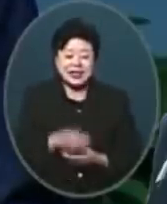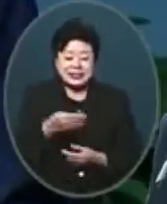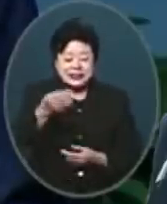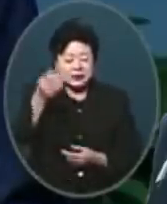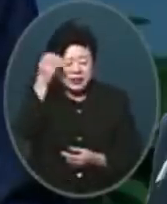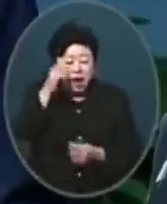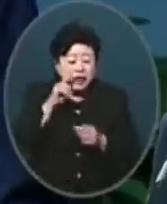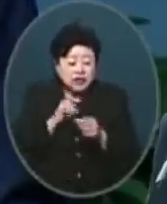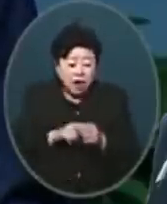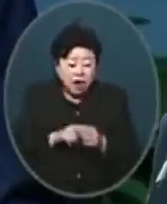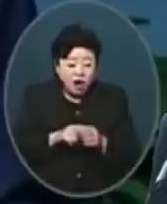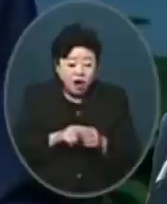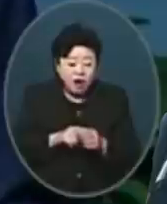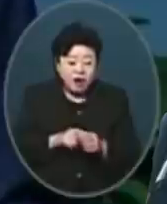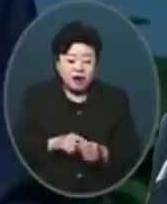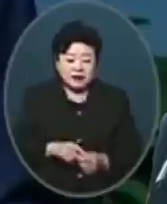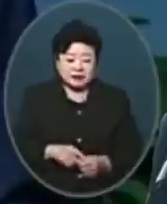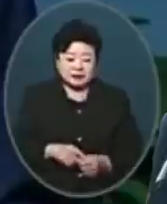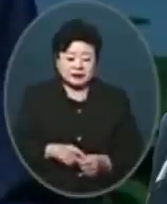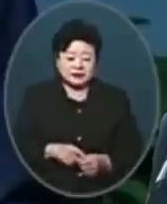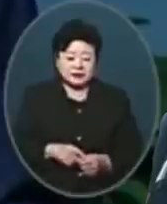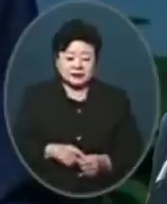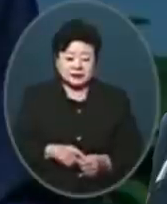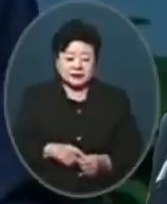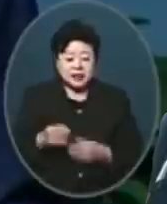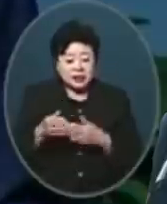4차원의 영성을 갖고 예배를 드리게 되면